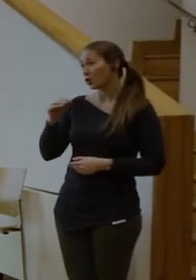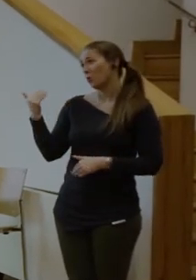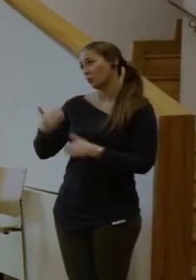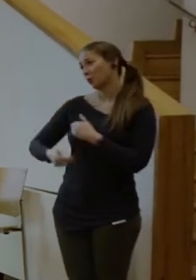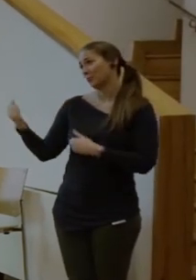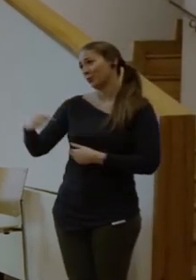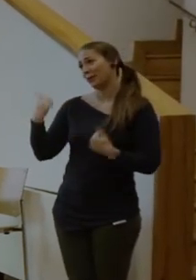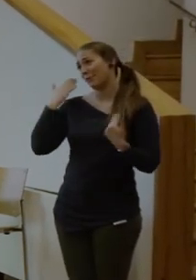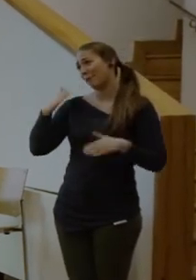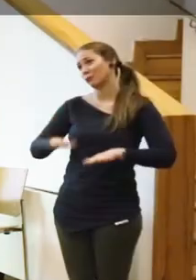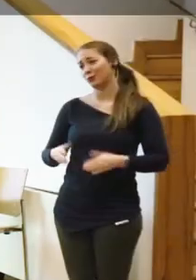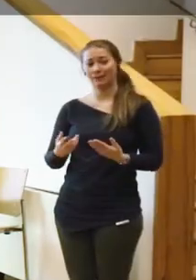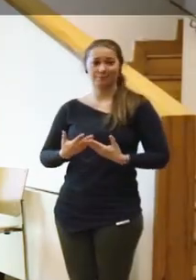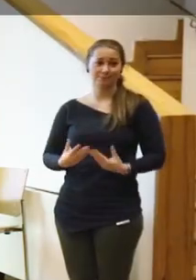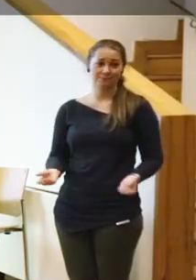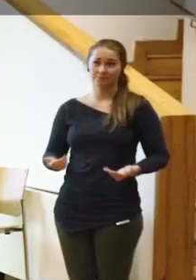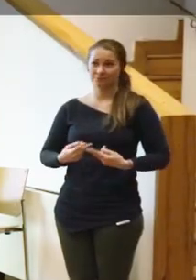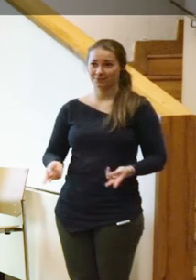židličku.